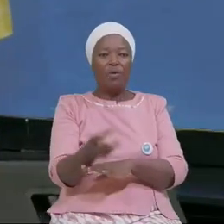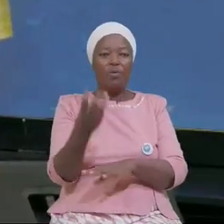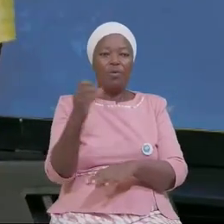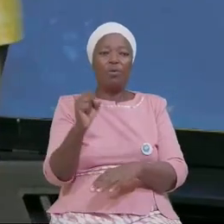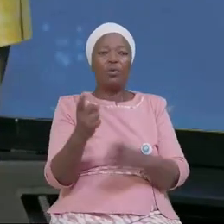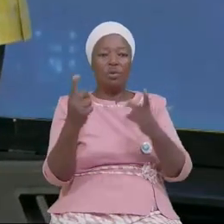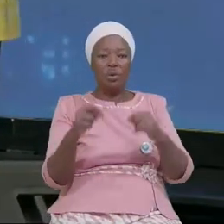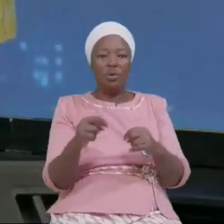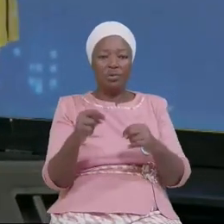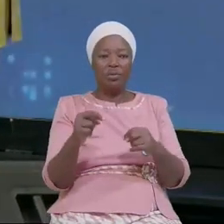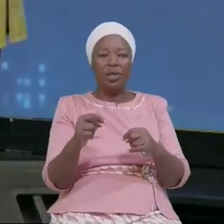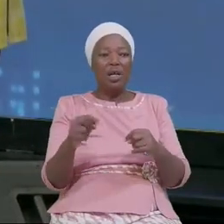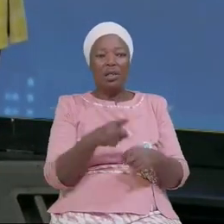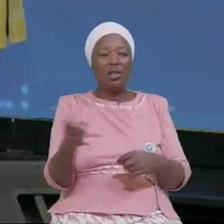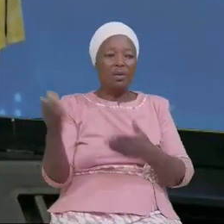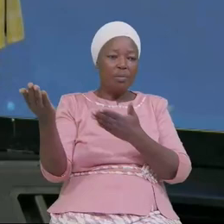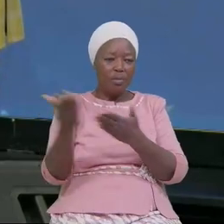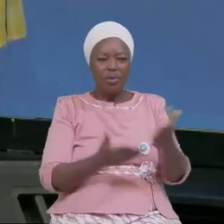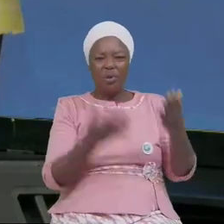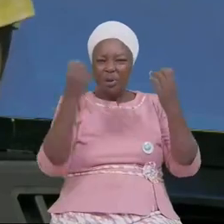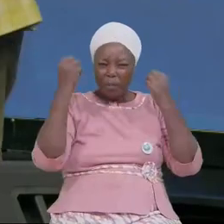Jésus plusieurs